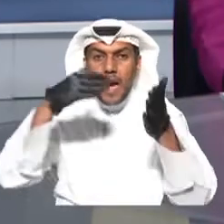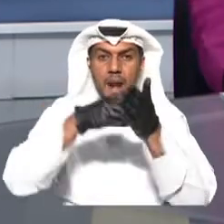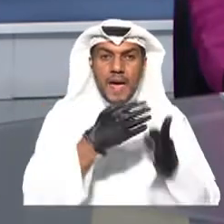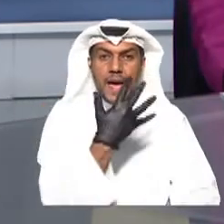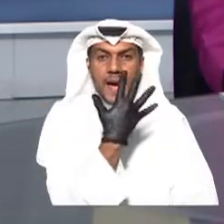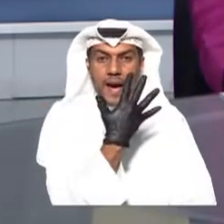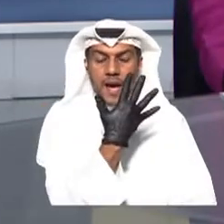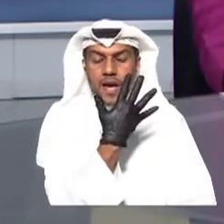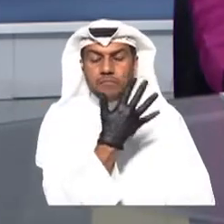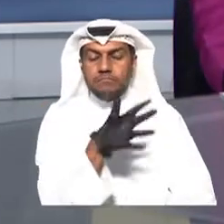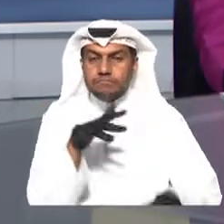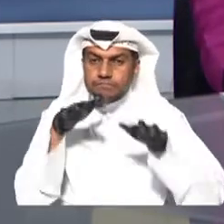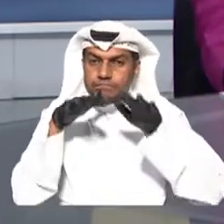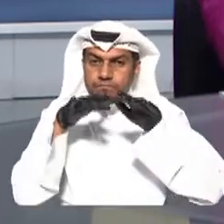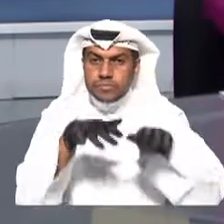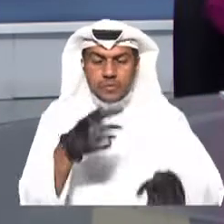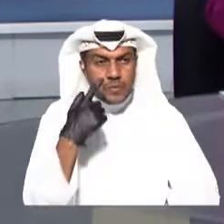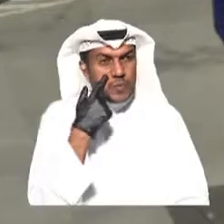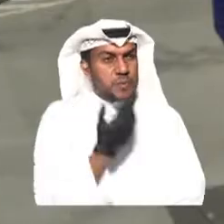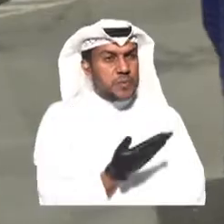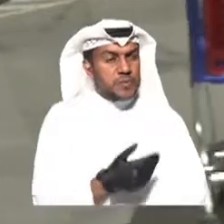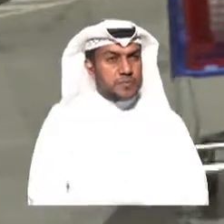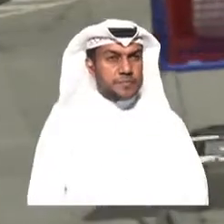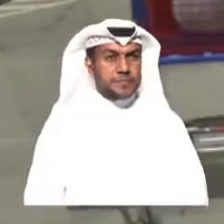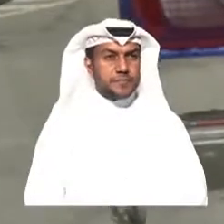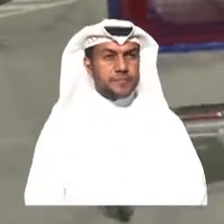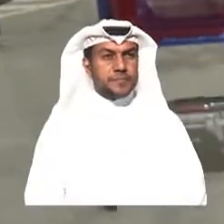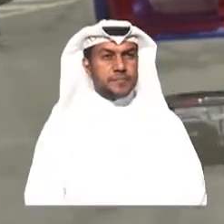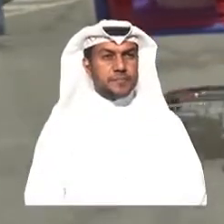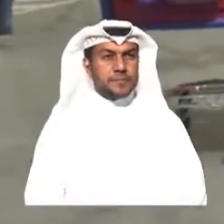قرب وكان لها هذا التقرير.